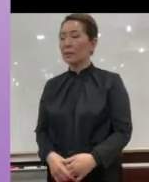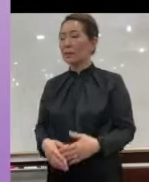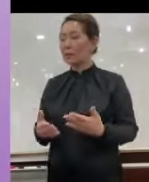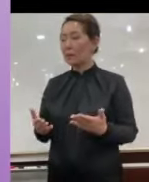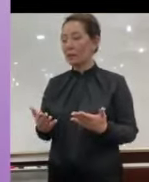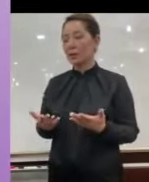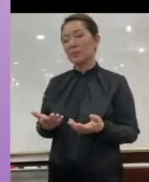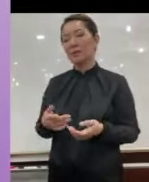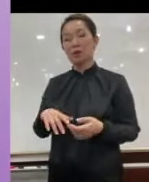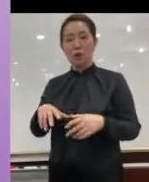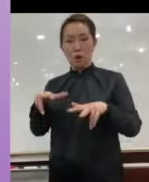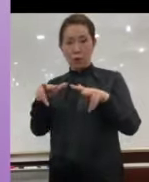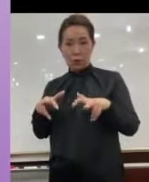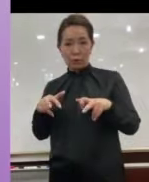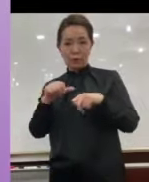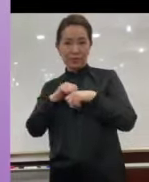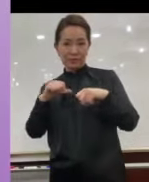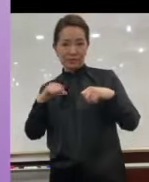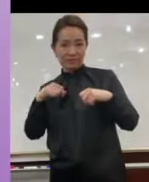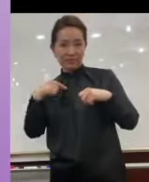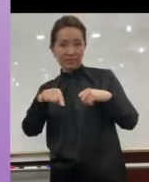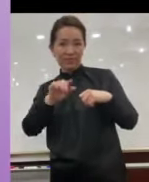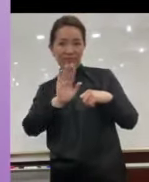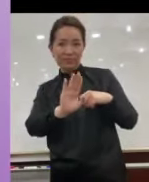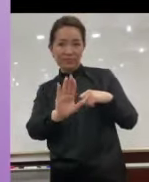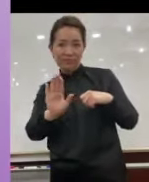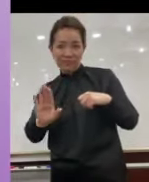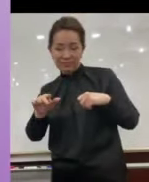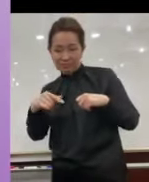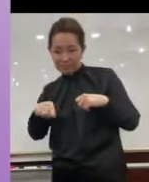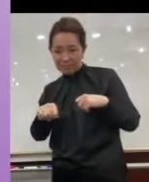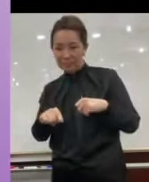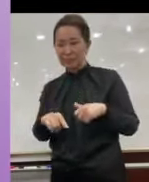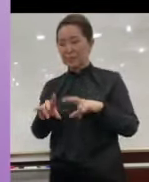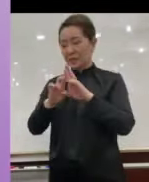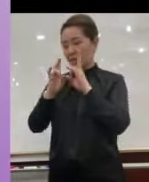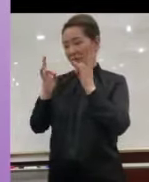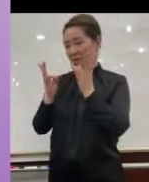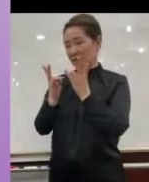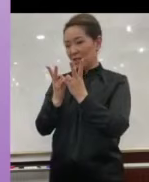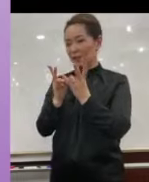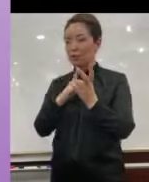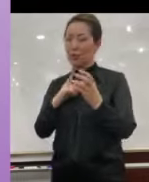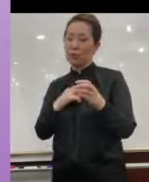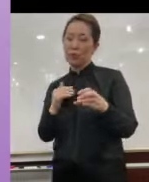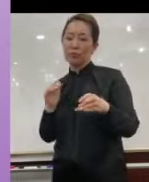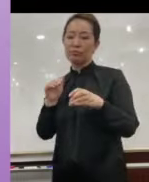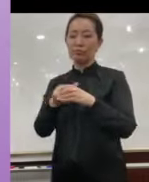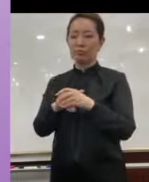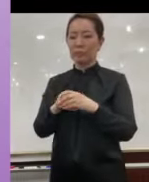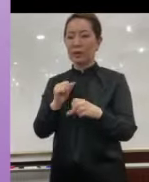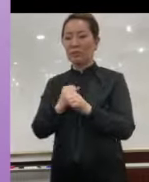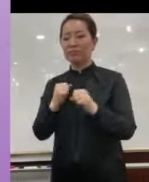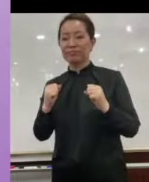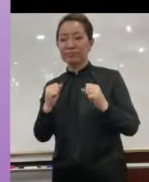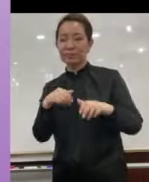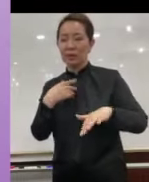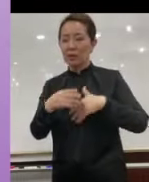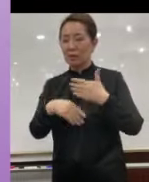За мэдээч хөгжлийн бэхжилтийн иргэд те нийгэмд байр суурьтай те амьдарч явхад